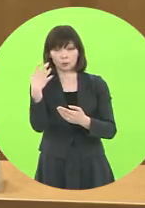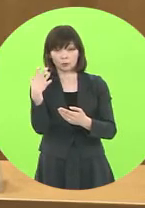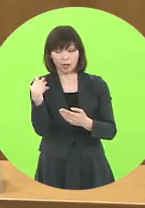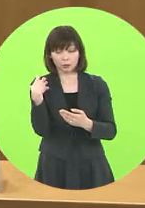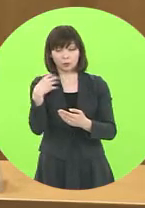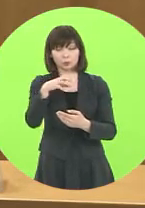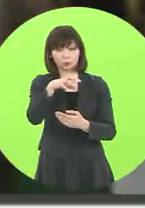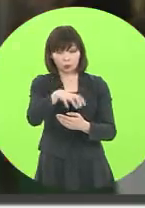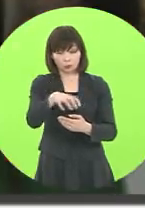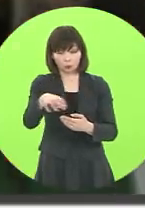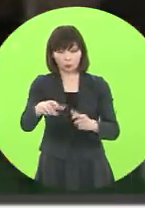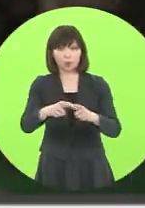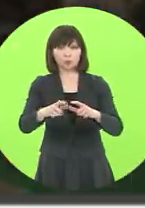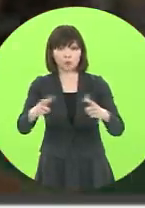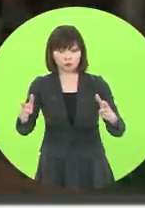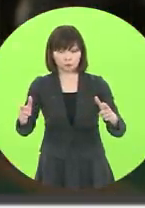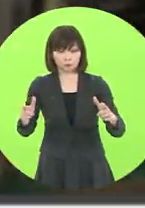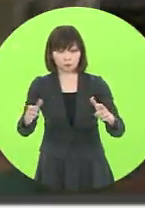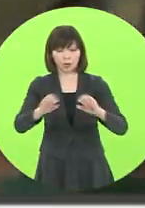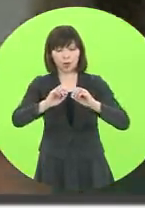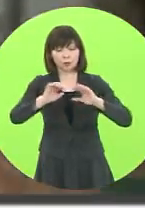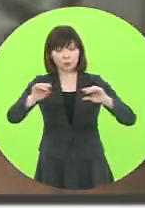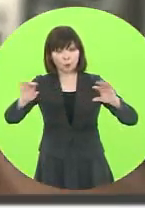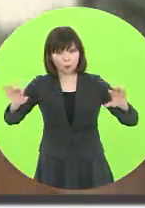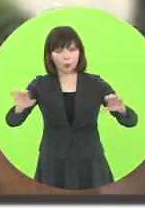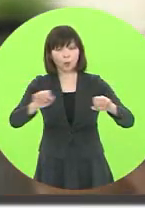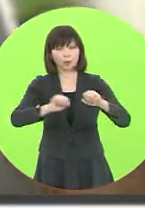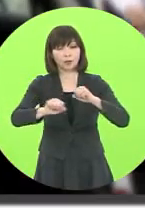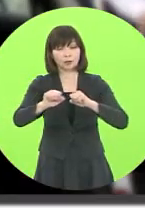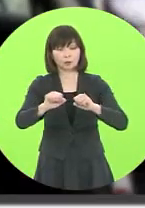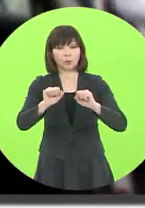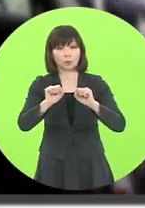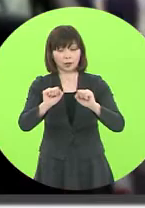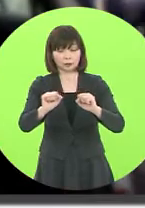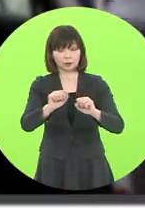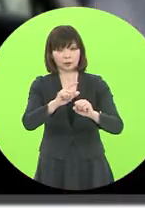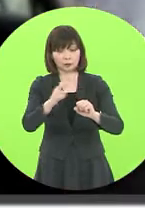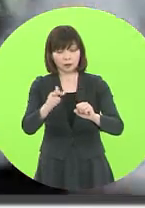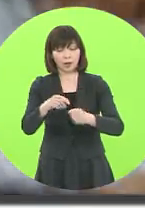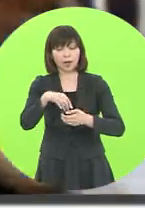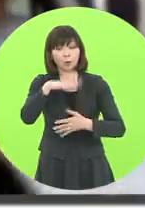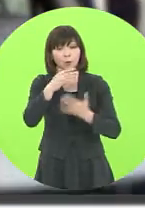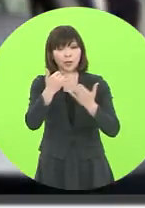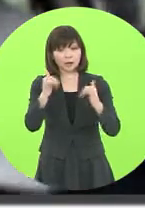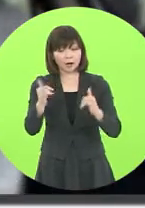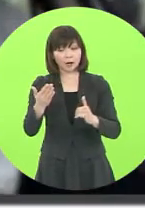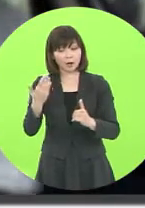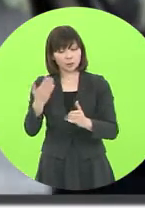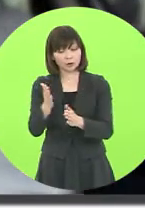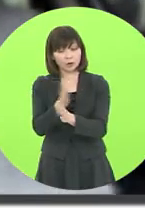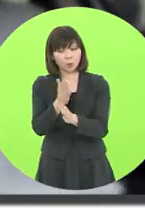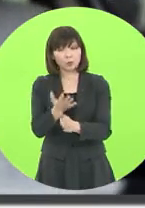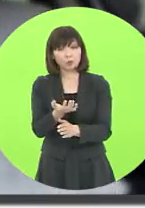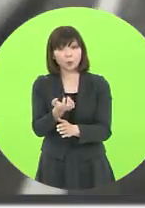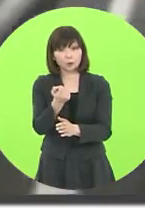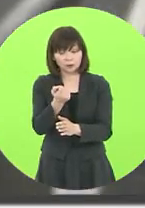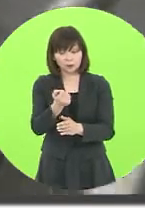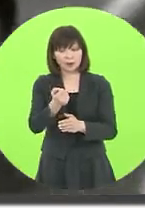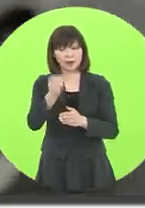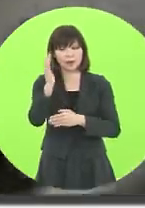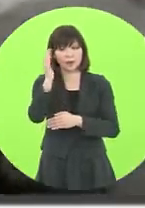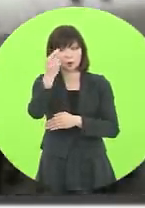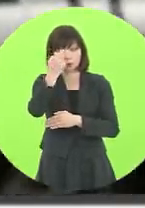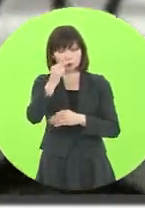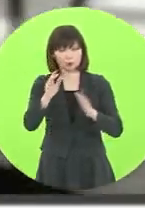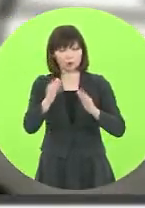場所の拡大と、広報活動を強化するなど、高齢者が余裕を持って免許更新を行えるように取り組ん